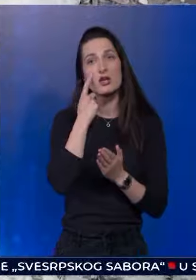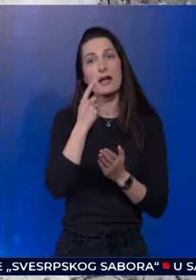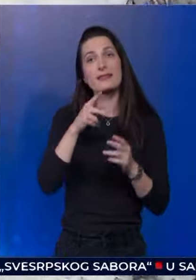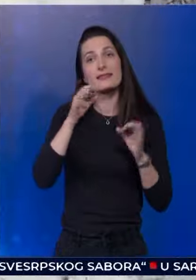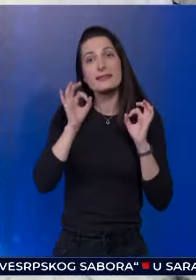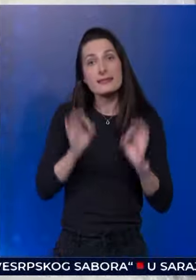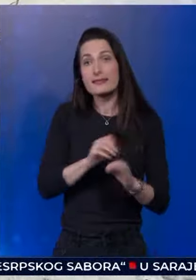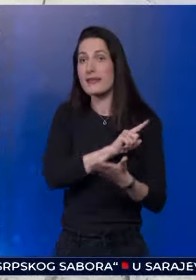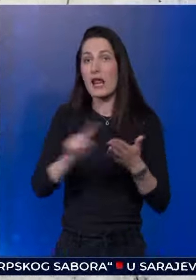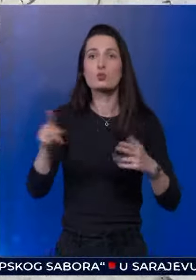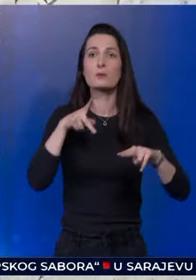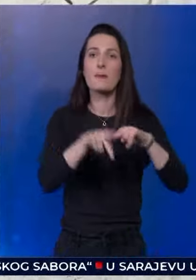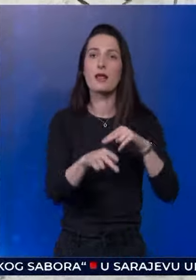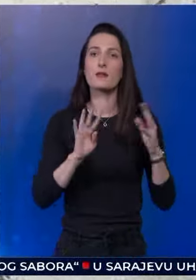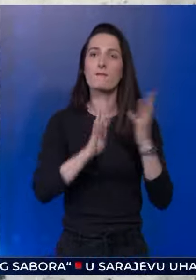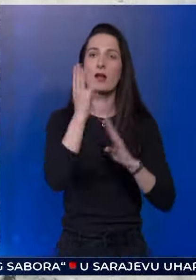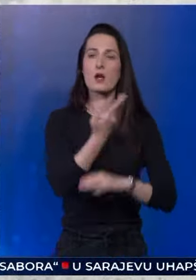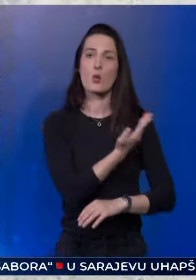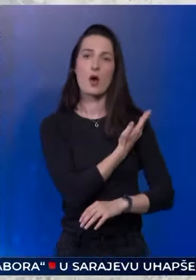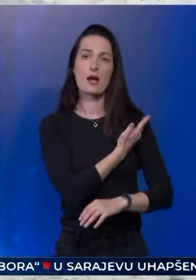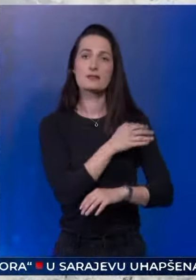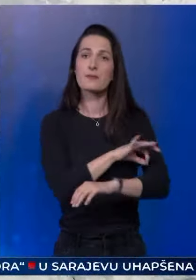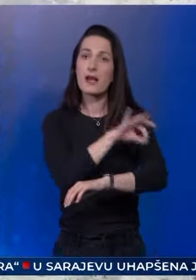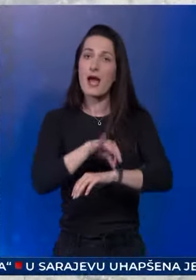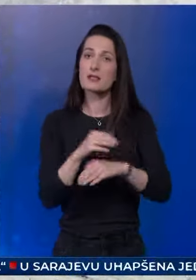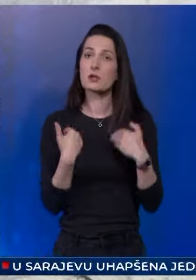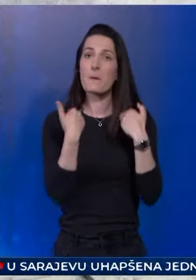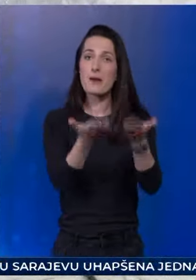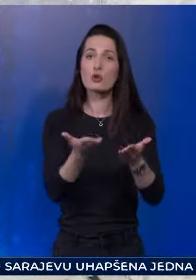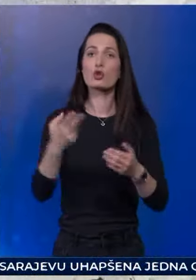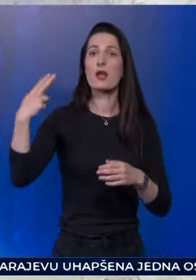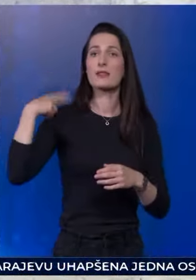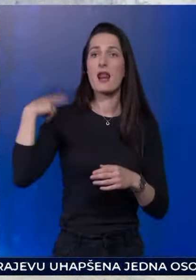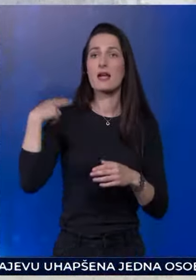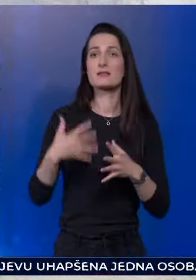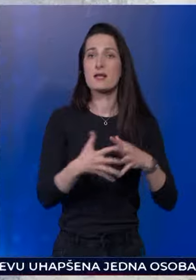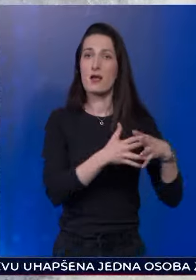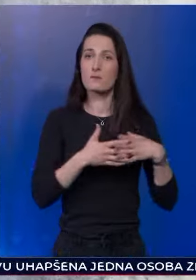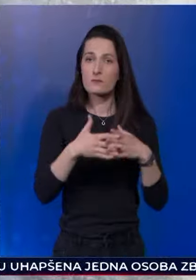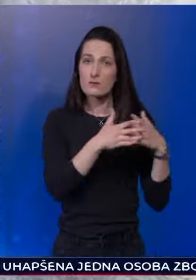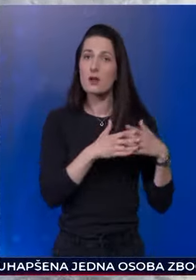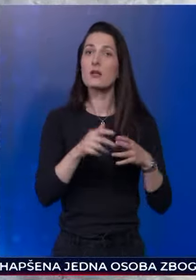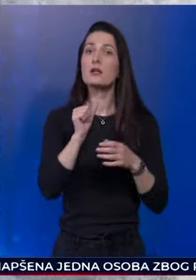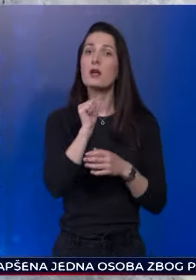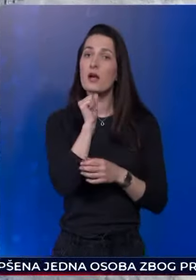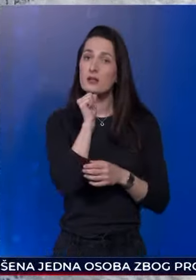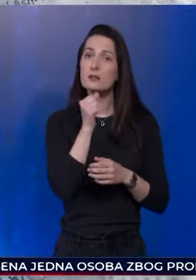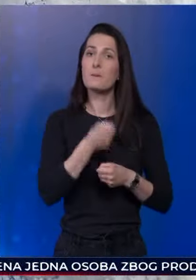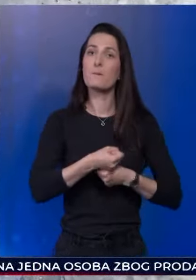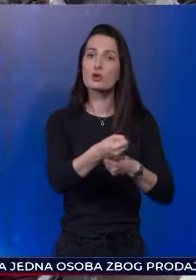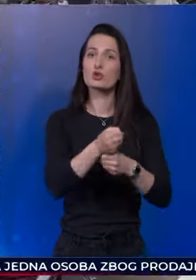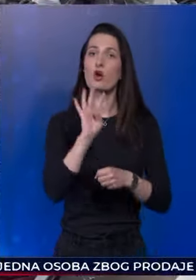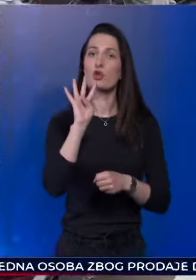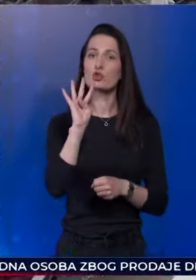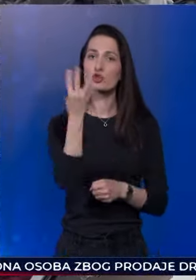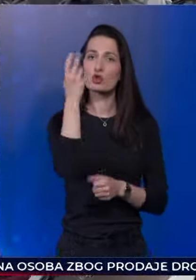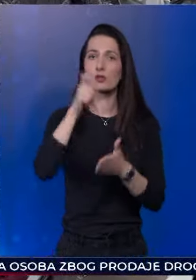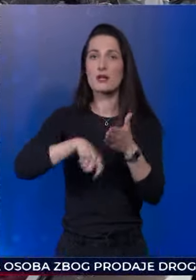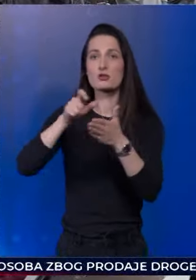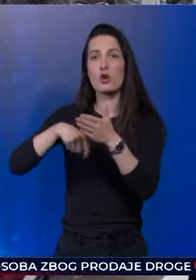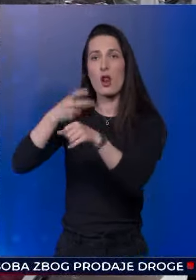predviđa trenutni prekid vatre u Gazi. Nacrt je predložila delegacija Sjedinjenih Američkih Država, a podržalo